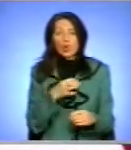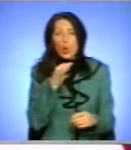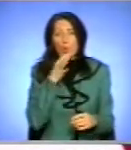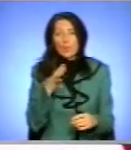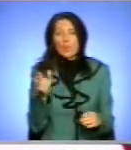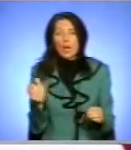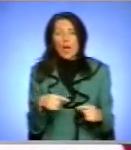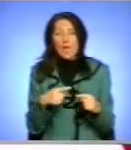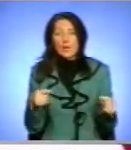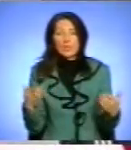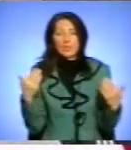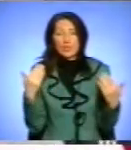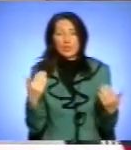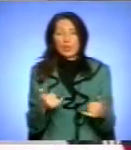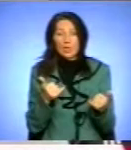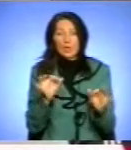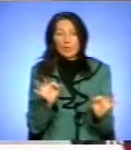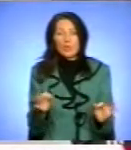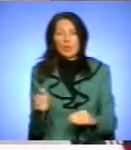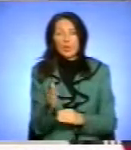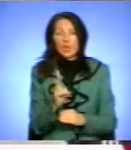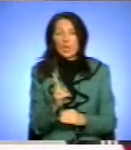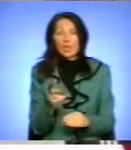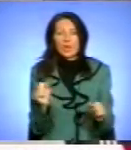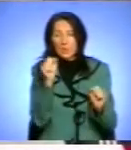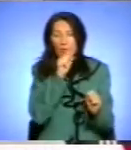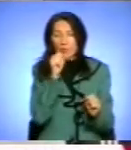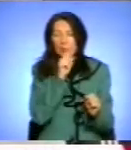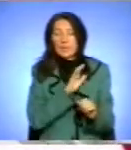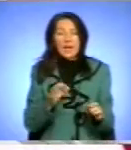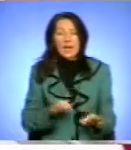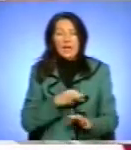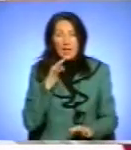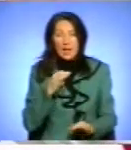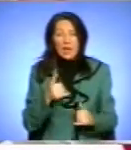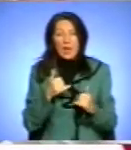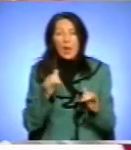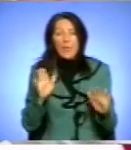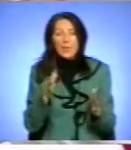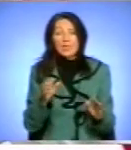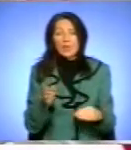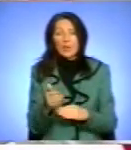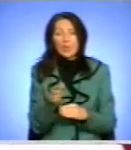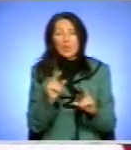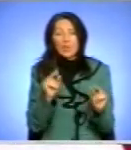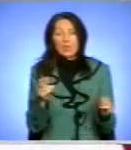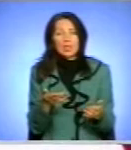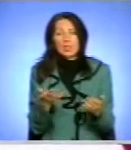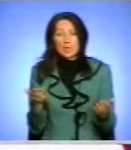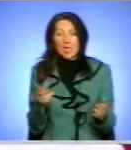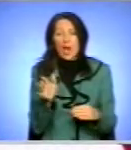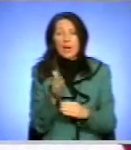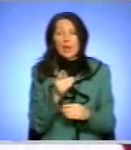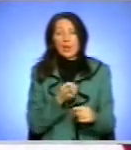справжніх рибалок, яких навіть лютий мороз не лякає. Для таких відданих цьому захопленню мить рибальського щастя понад усе. Риба, який належить